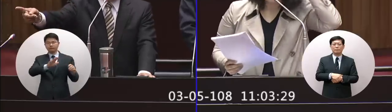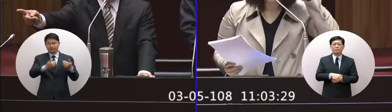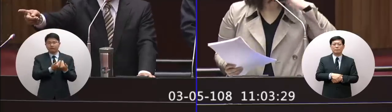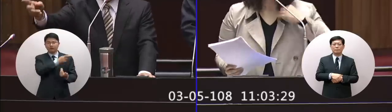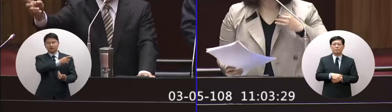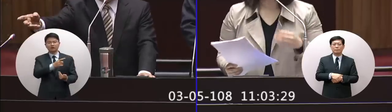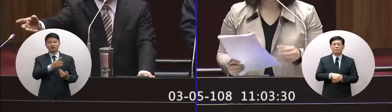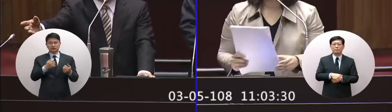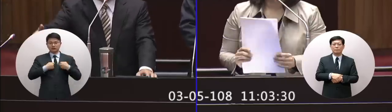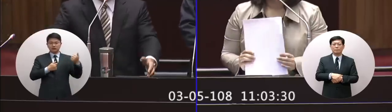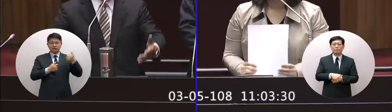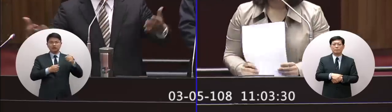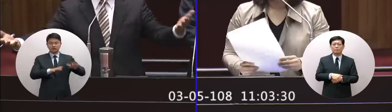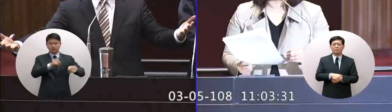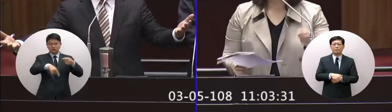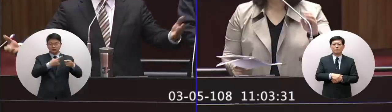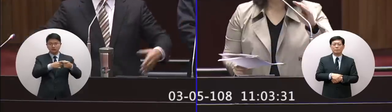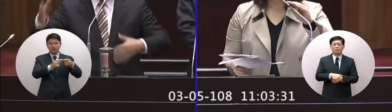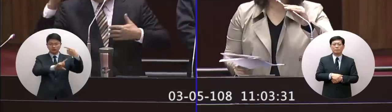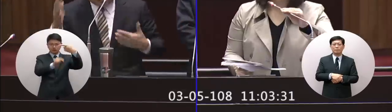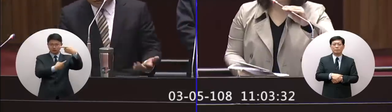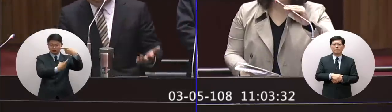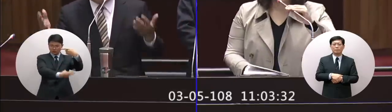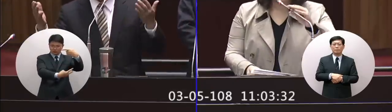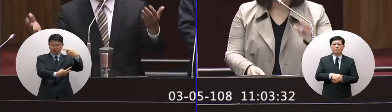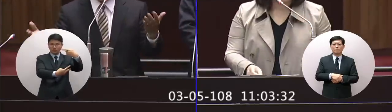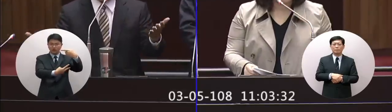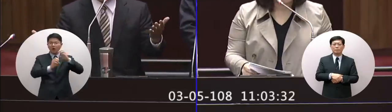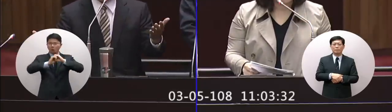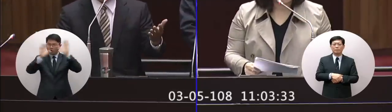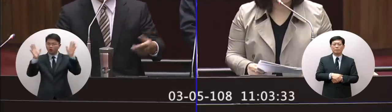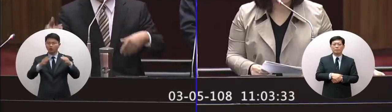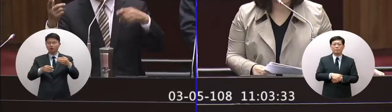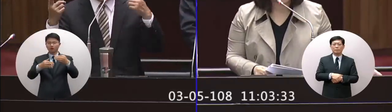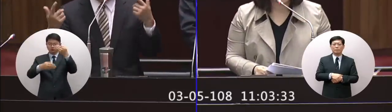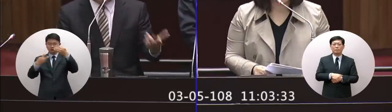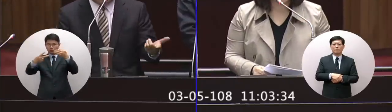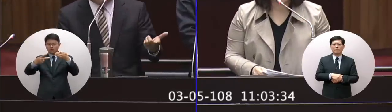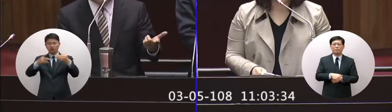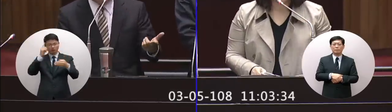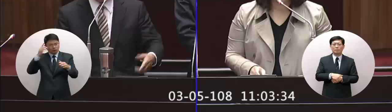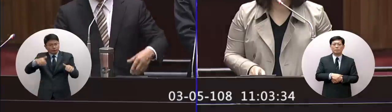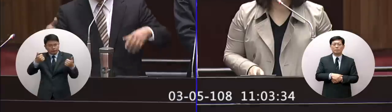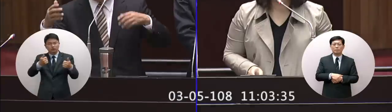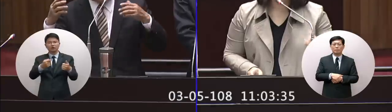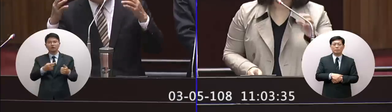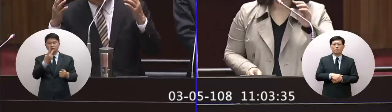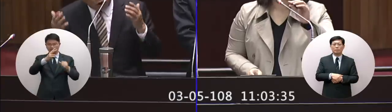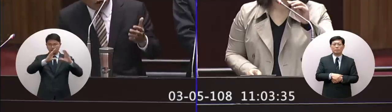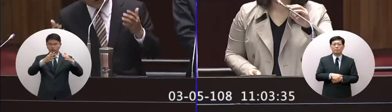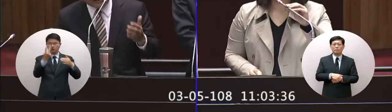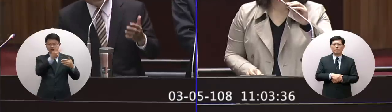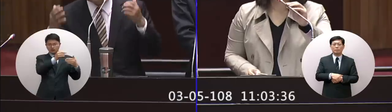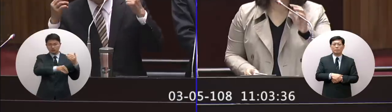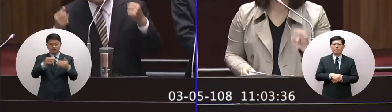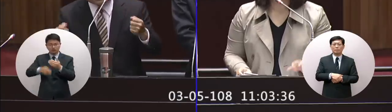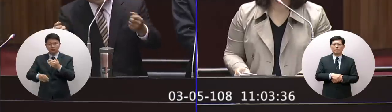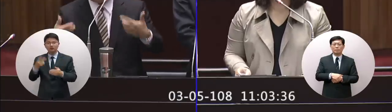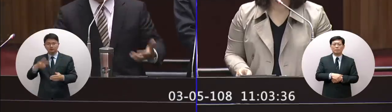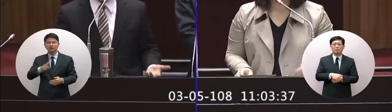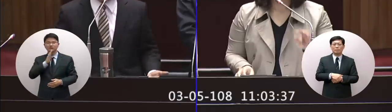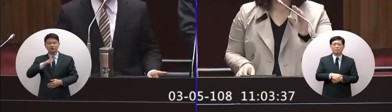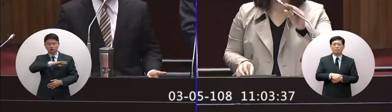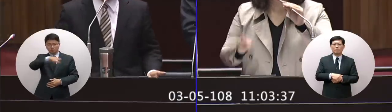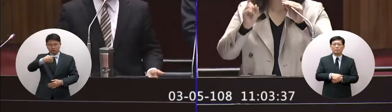平今年一月二号他就发表九二共识，就是一国两制，就是统一